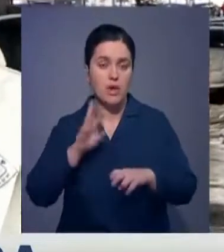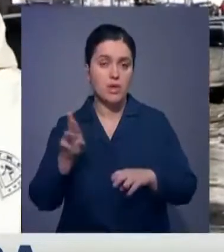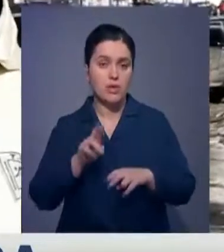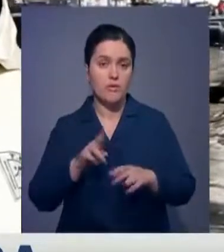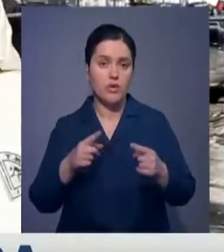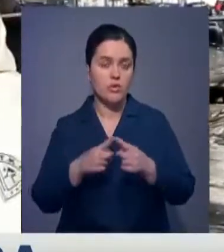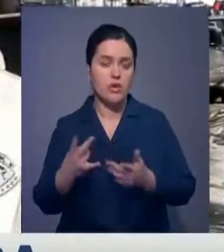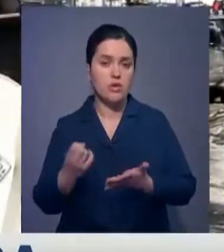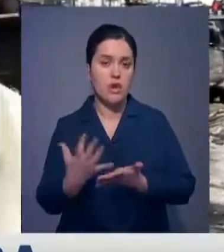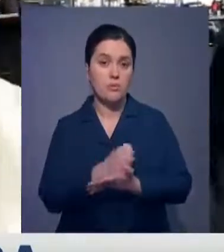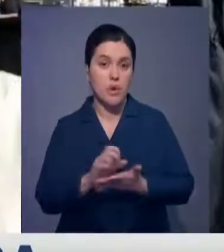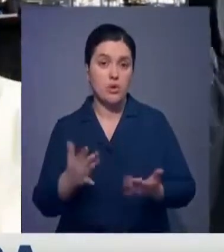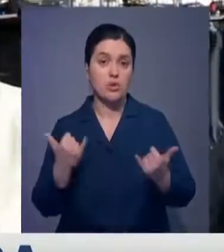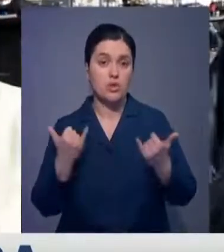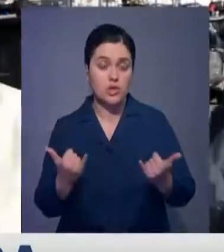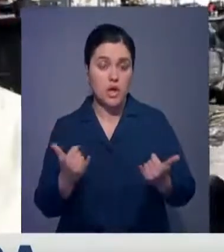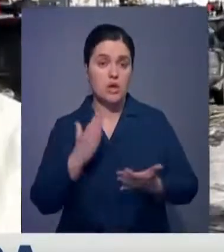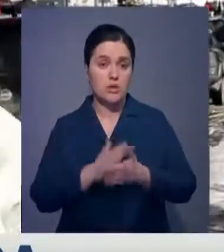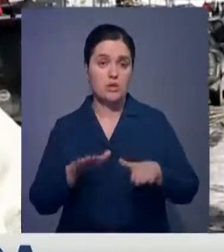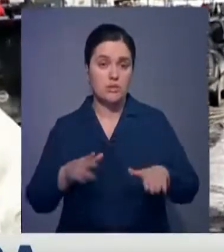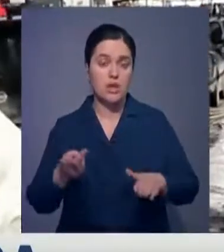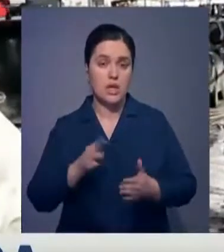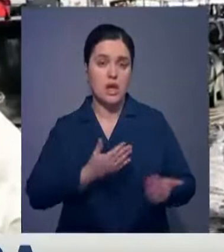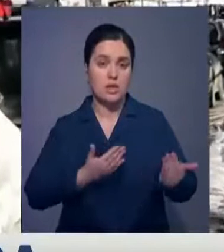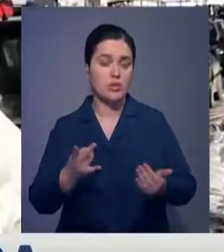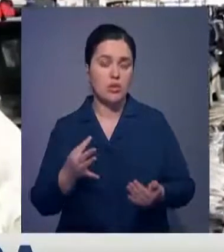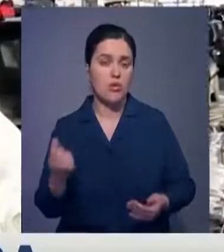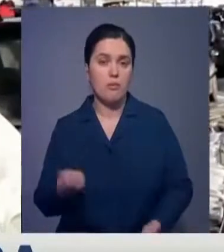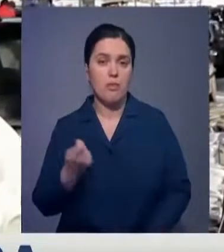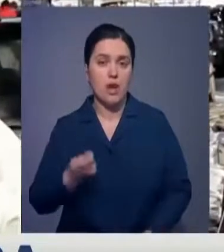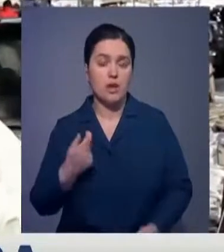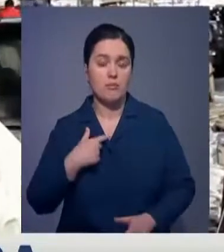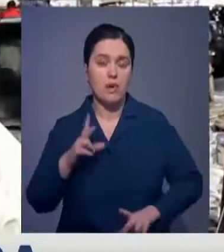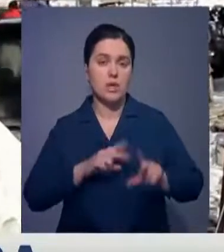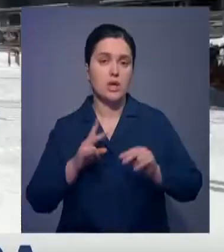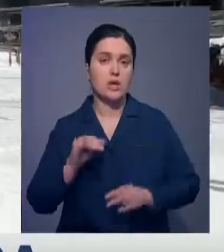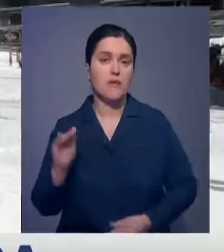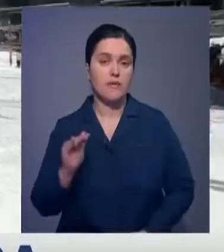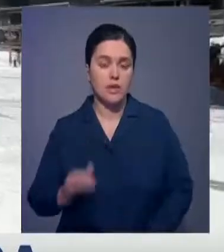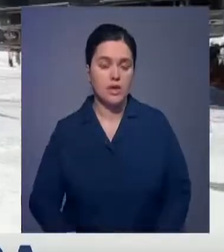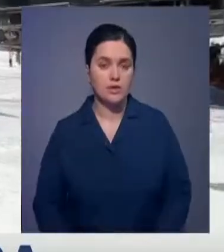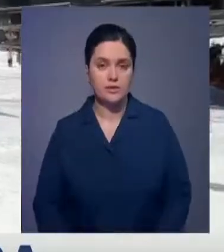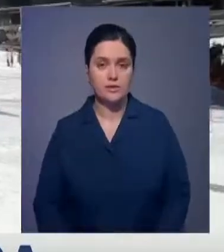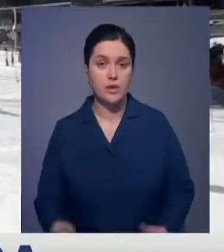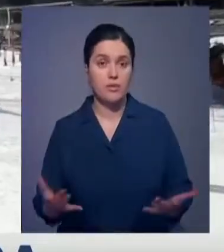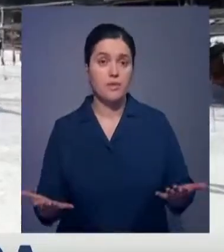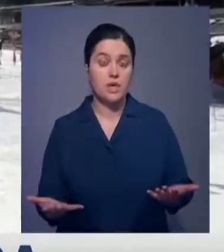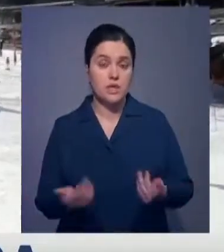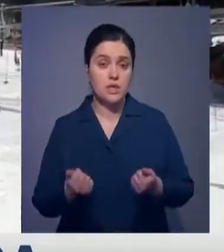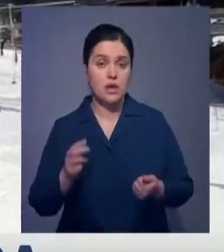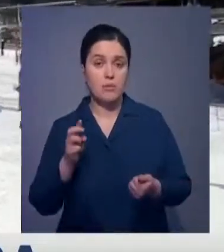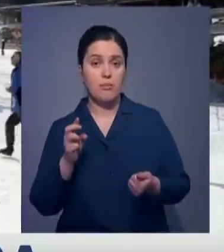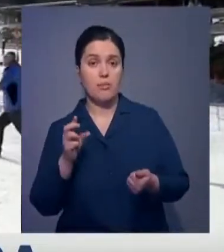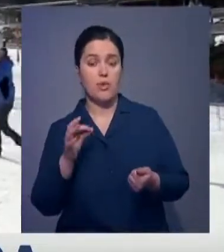сезон не получился. Сейчас, конечно, есть места для катания, но этого мало. Мы надеемся на февраль. Чтобы как-то спасти сезон в